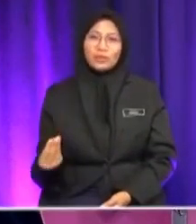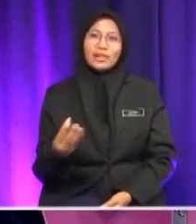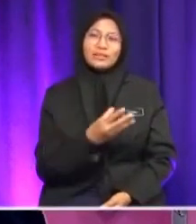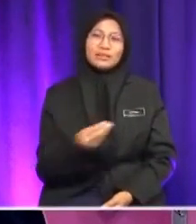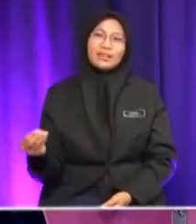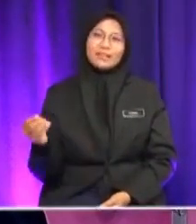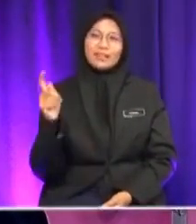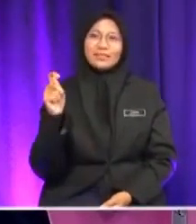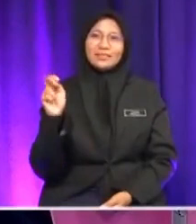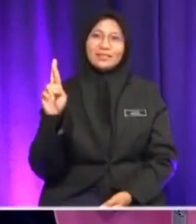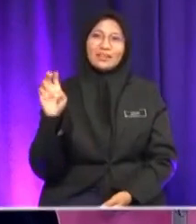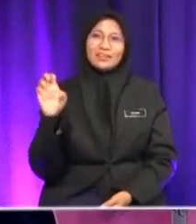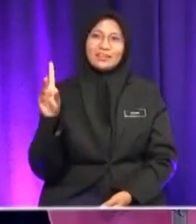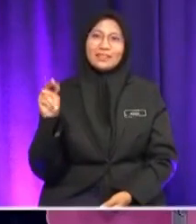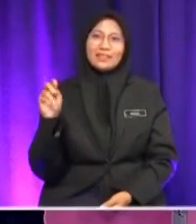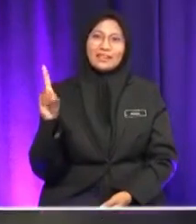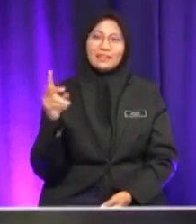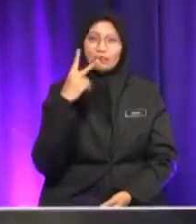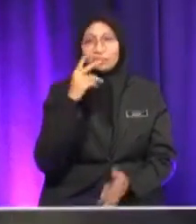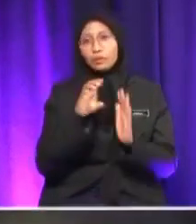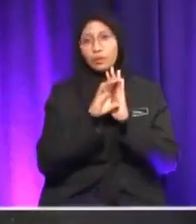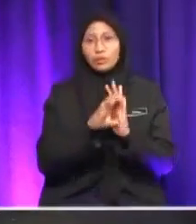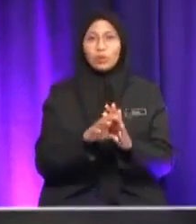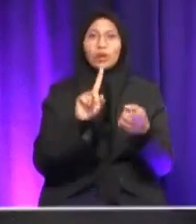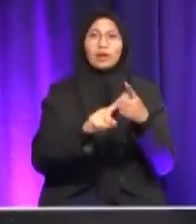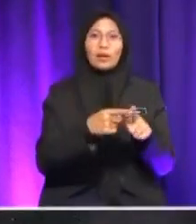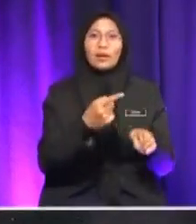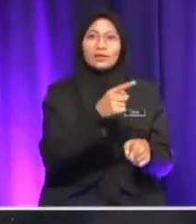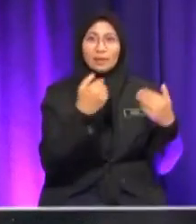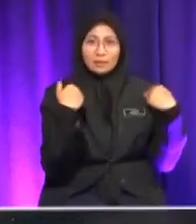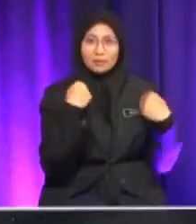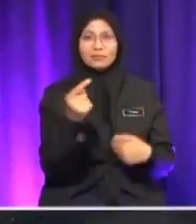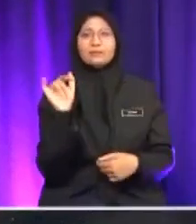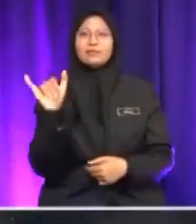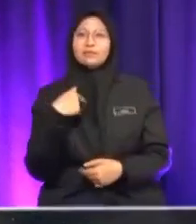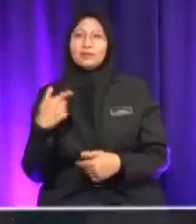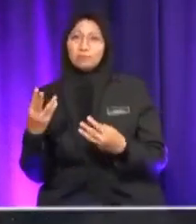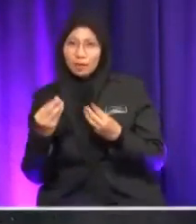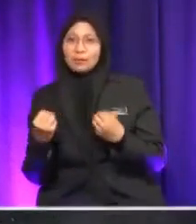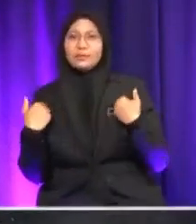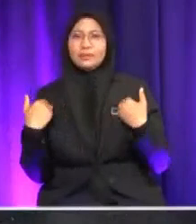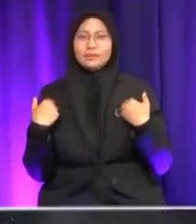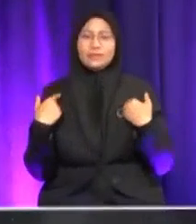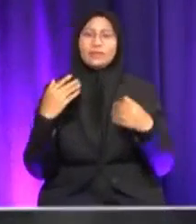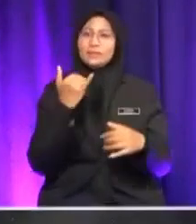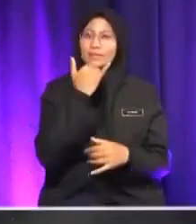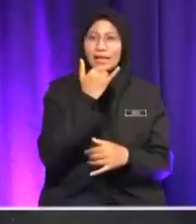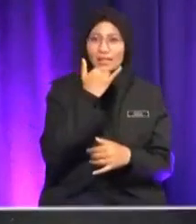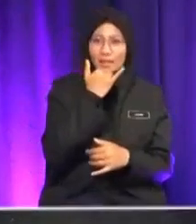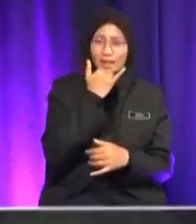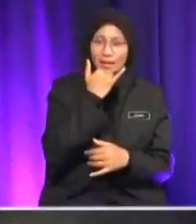trend. Kawan ada, kita pun nak ada. Jiran ada, kita pun nak ada. Itu yang punca menyebabkan